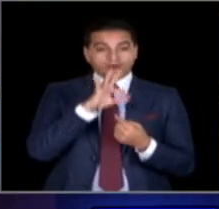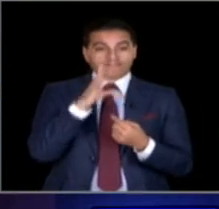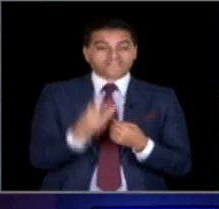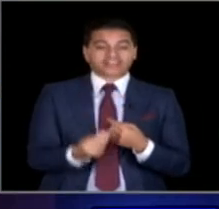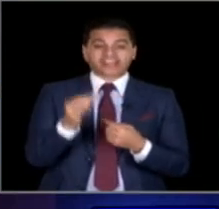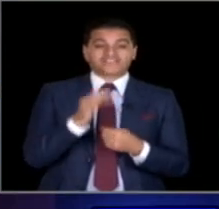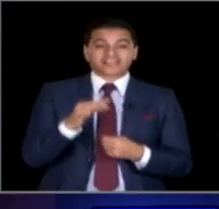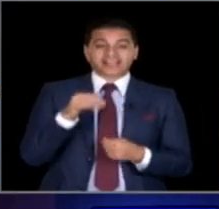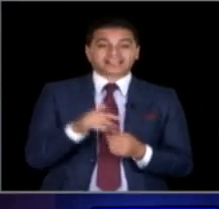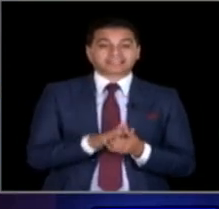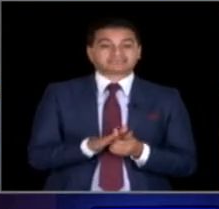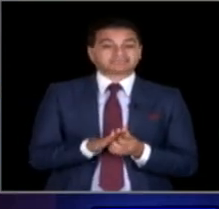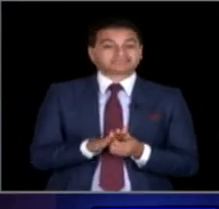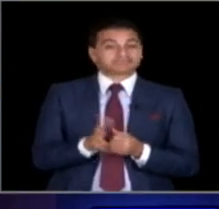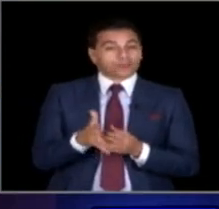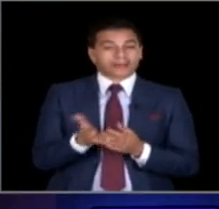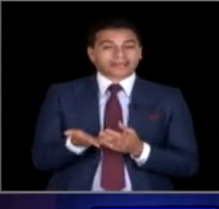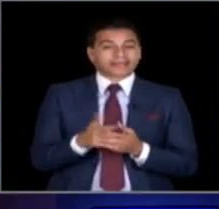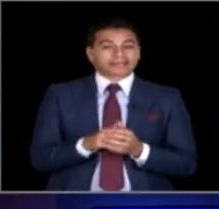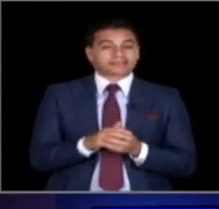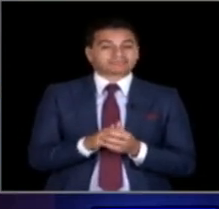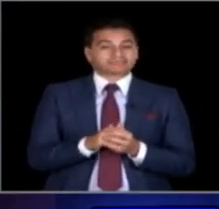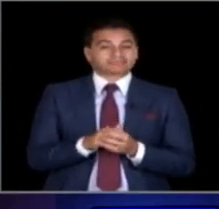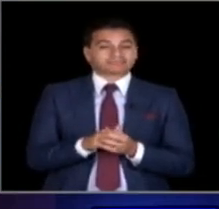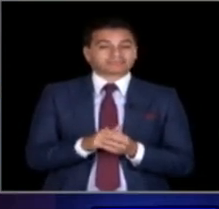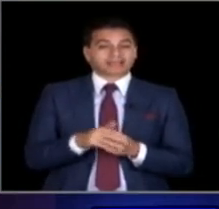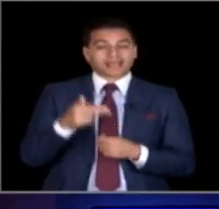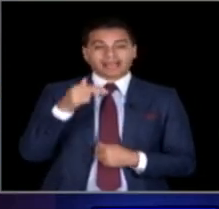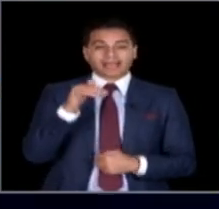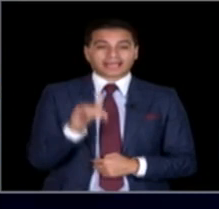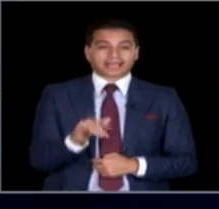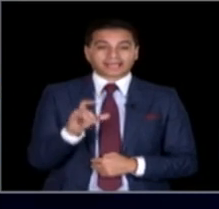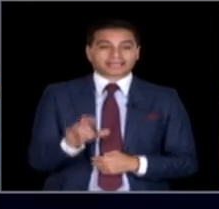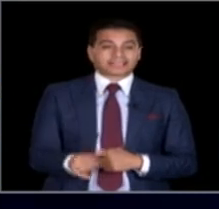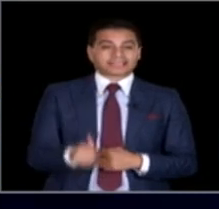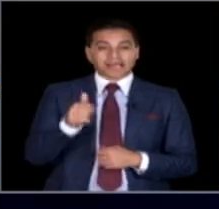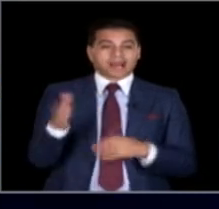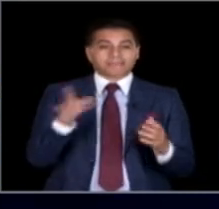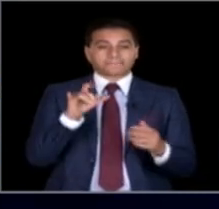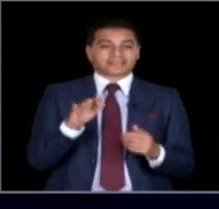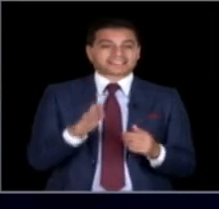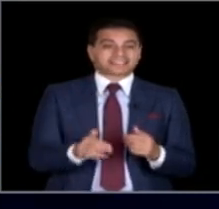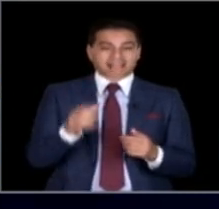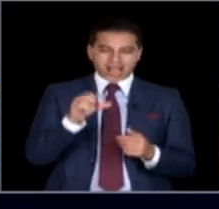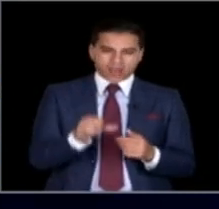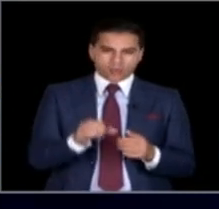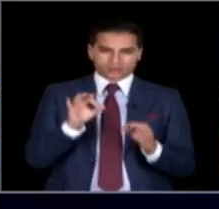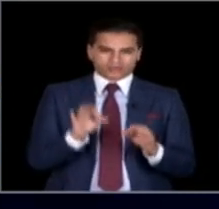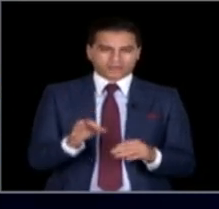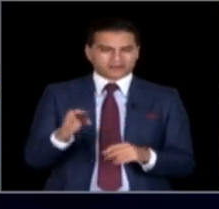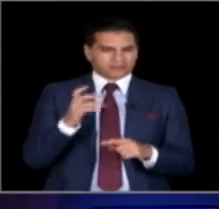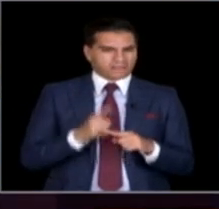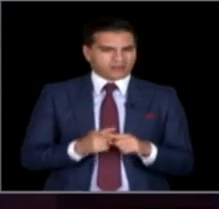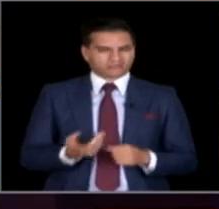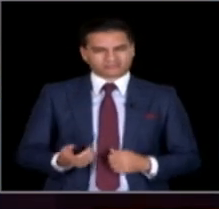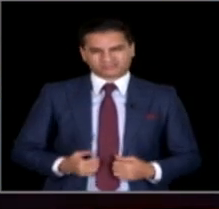صعبة، ممكن تبقى إيه؟ غينيا بيساو. غينيا بيساو، طبعاً